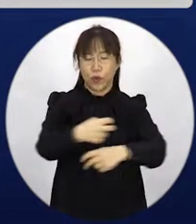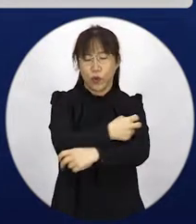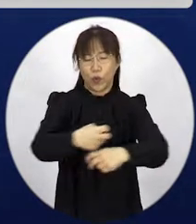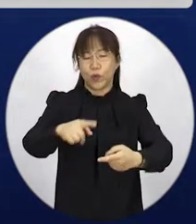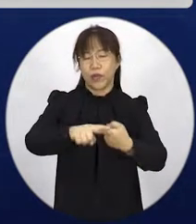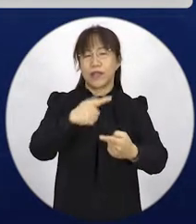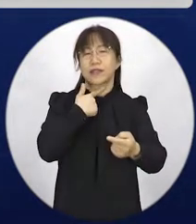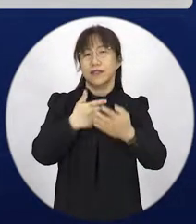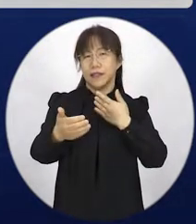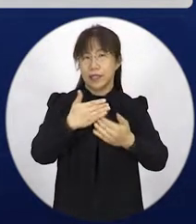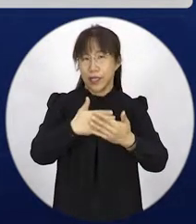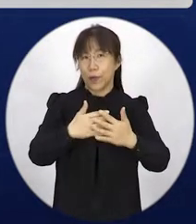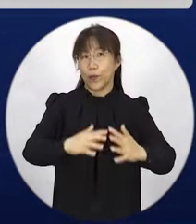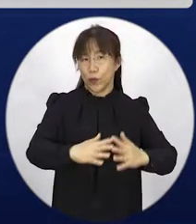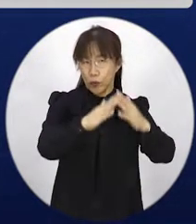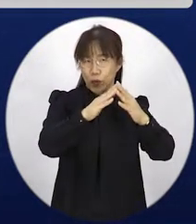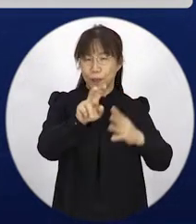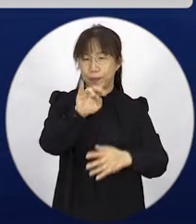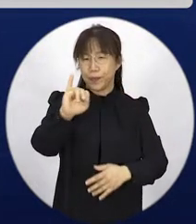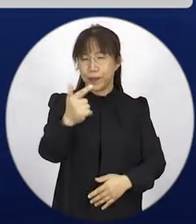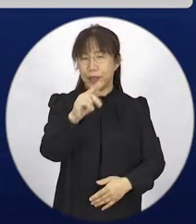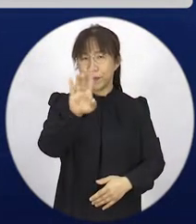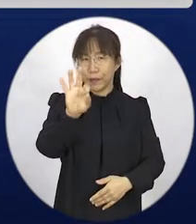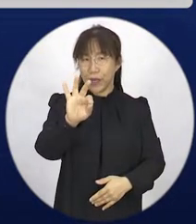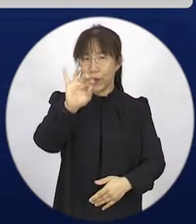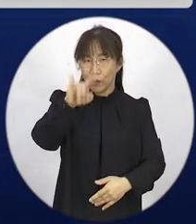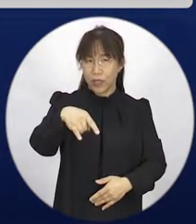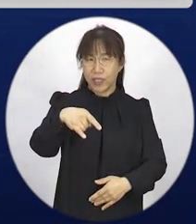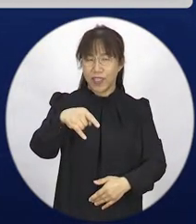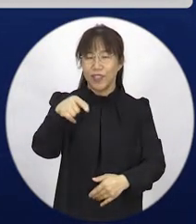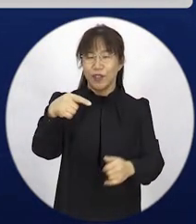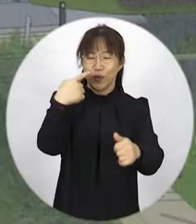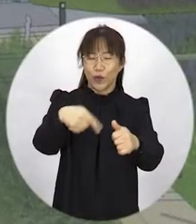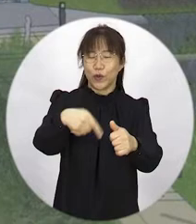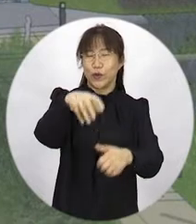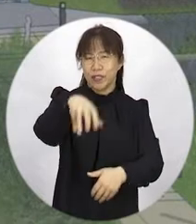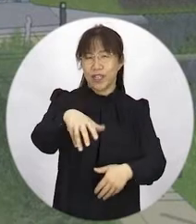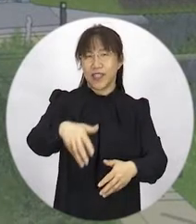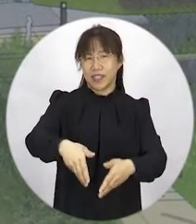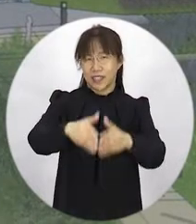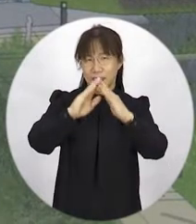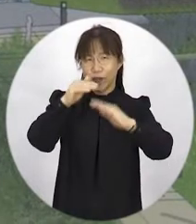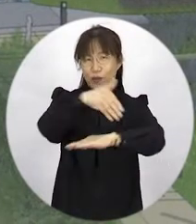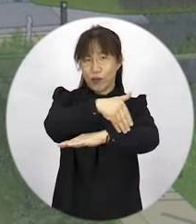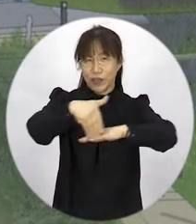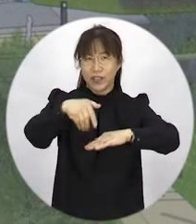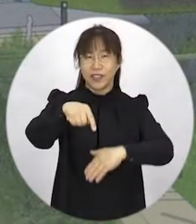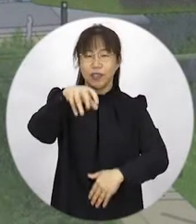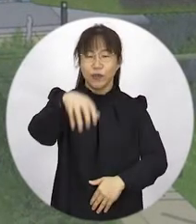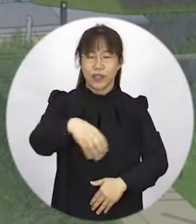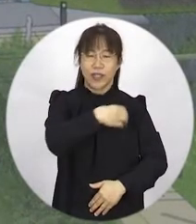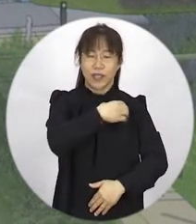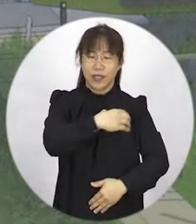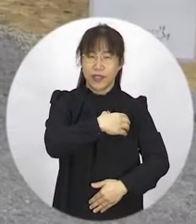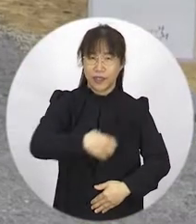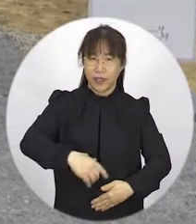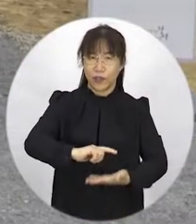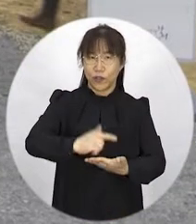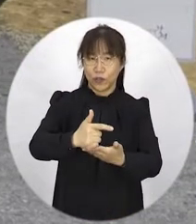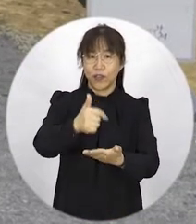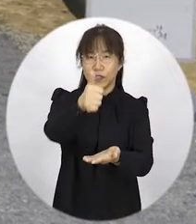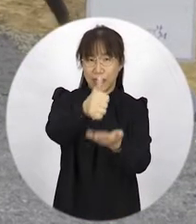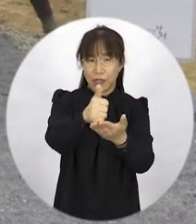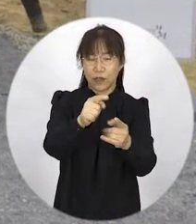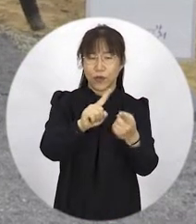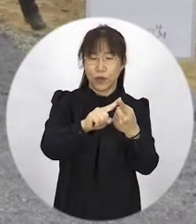시설과 민방위 교육장 이 들어설 예정입니다 기공식 에서는 노현송 강서구 청장을 비롯해